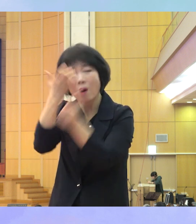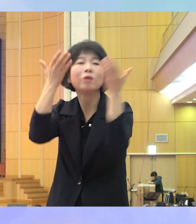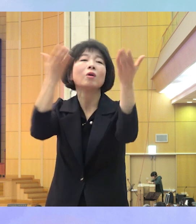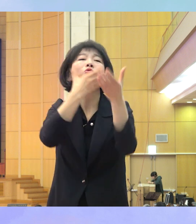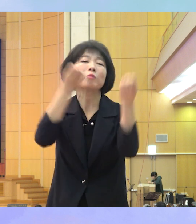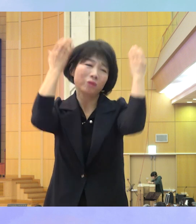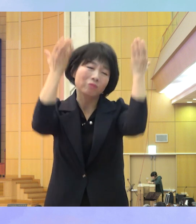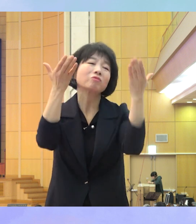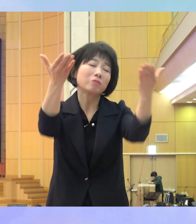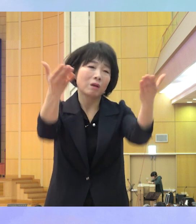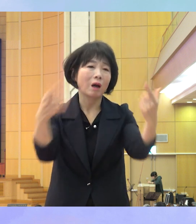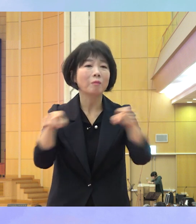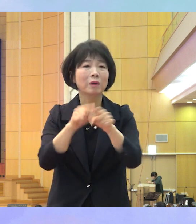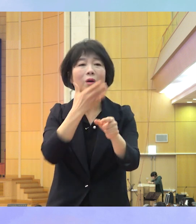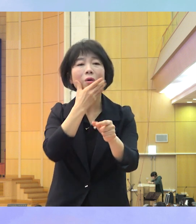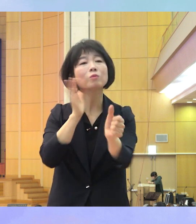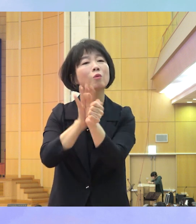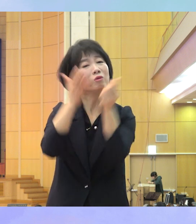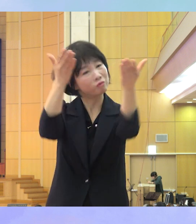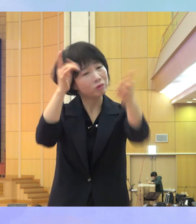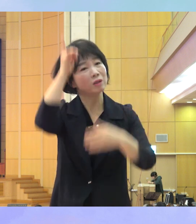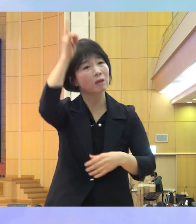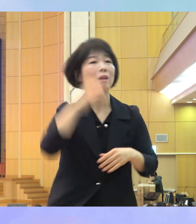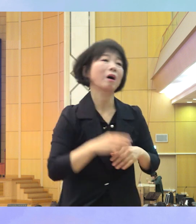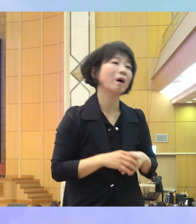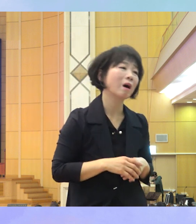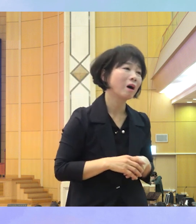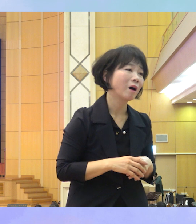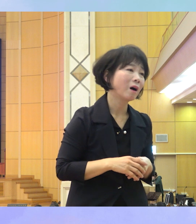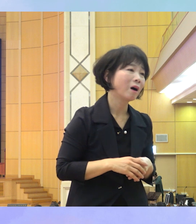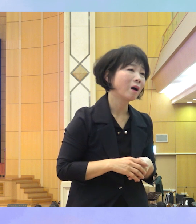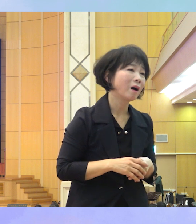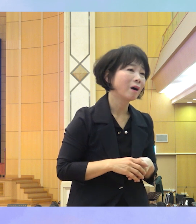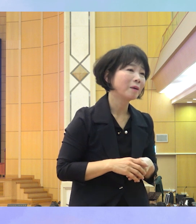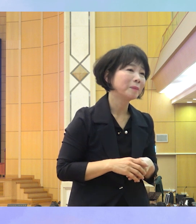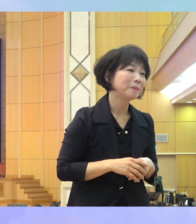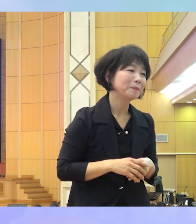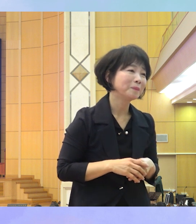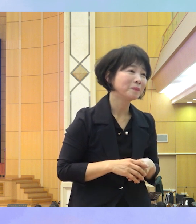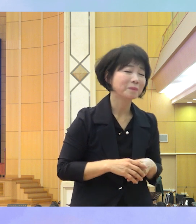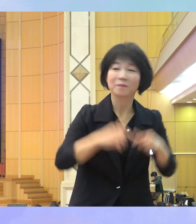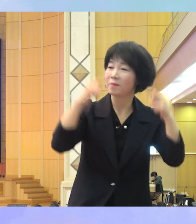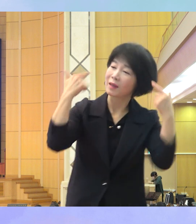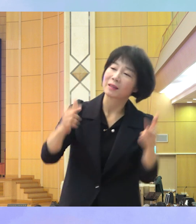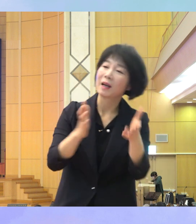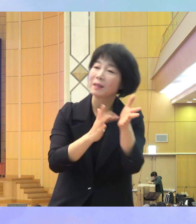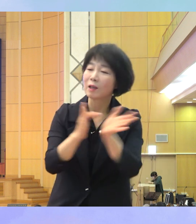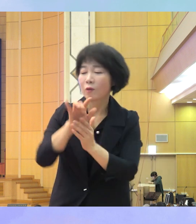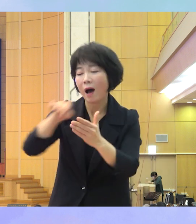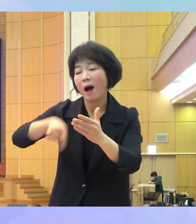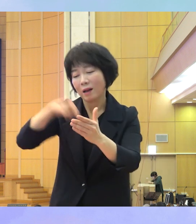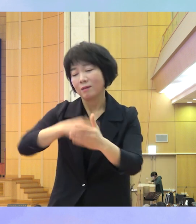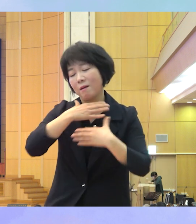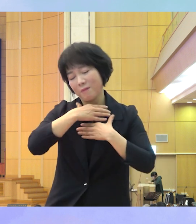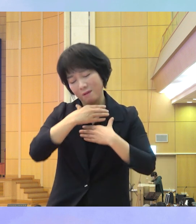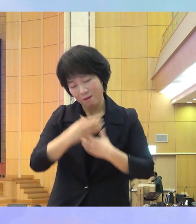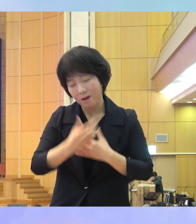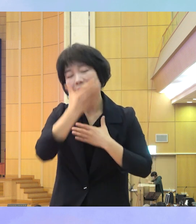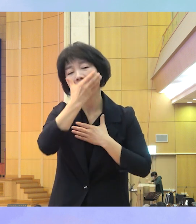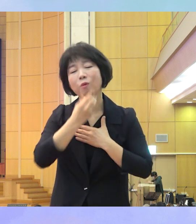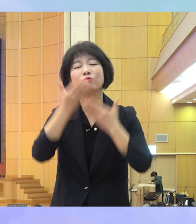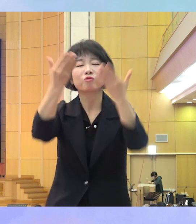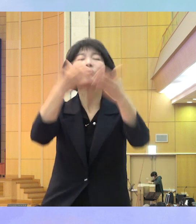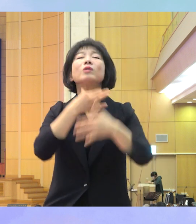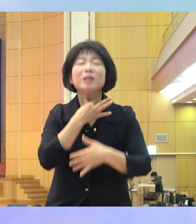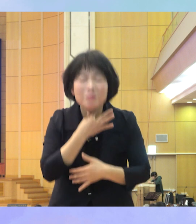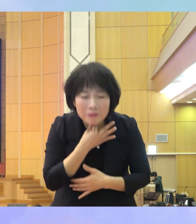주시고 축복해 주시고 함께해 주시고, 할렐루야. 그래서 주 안에서 기뻐하는 거지, 주 안에서 평안한 거지. 주님은 그냥 평안 주시길